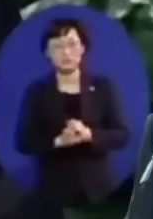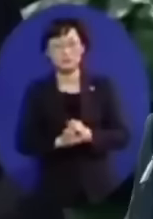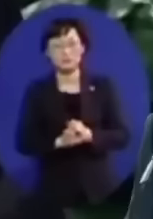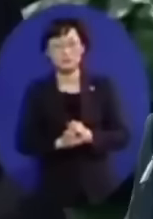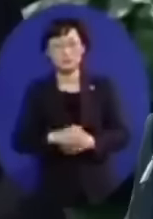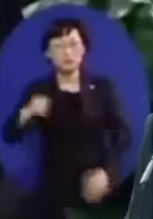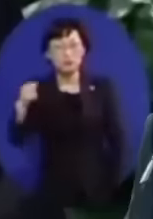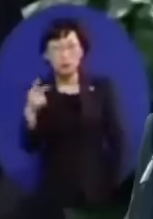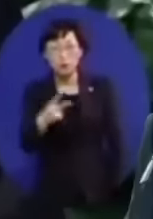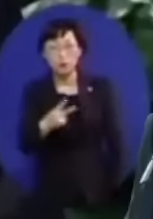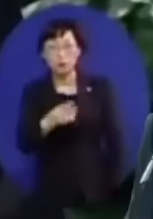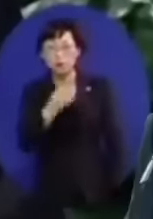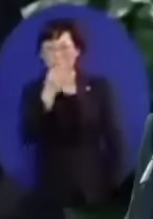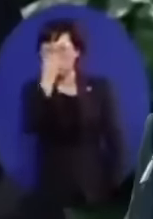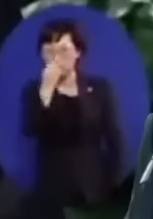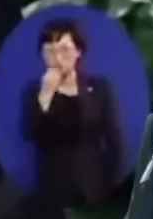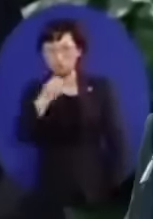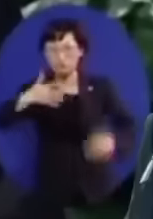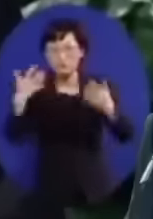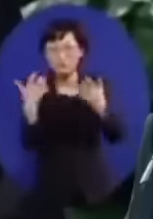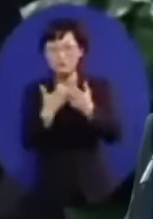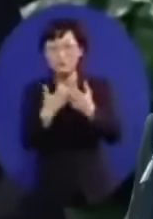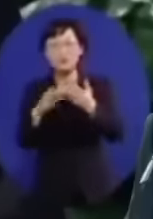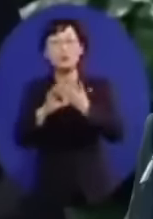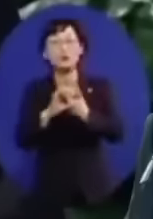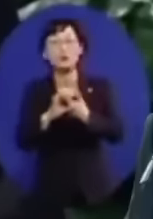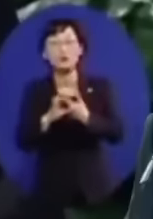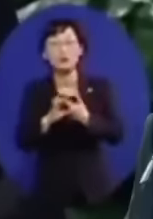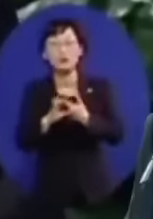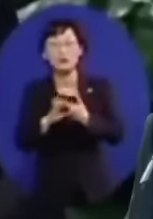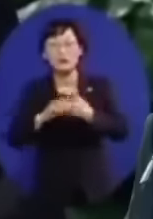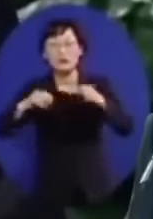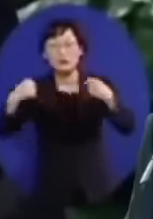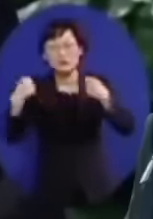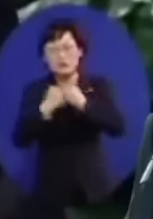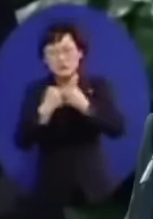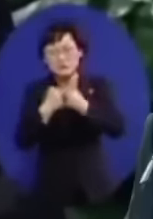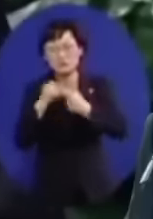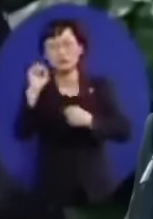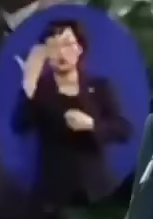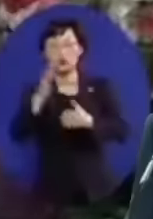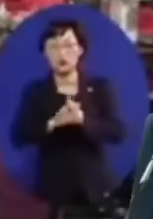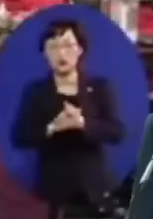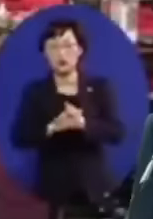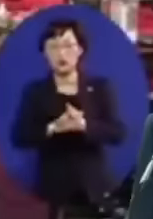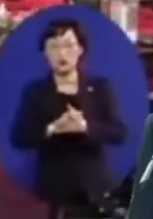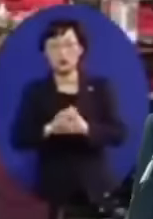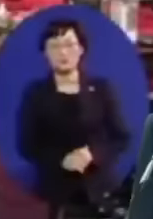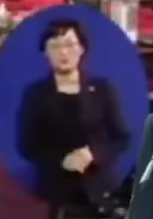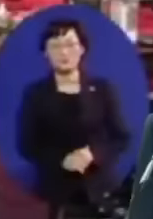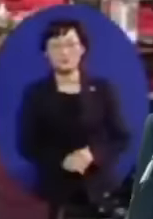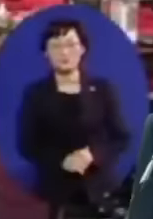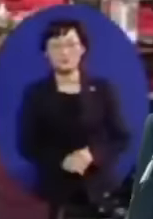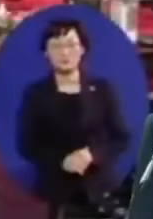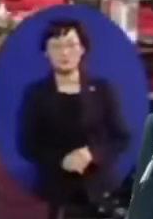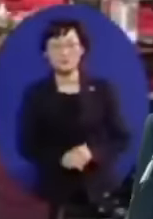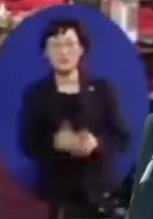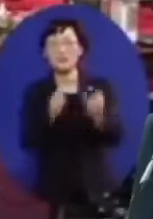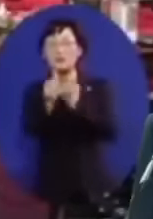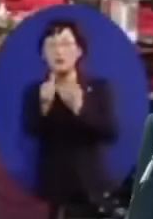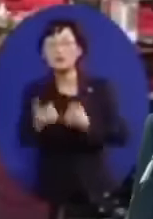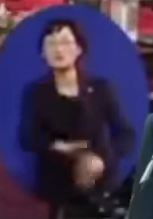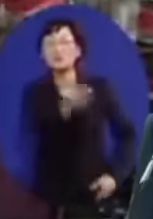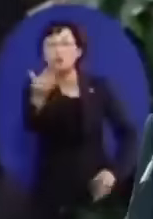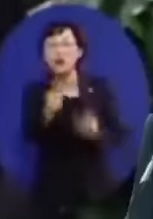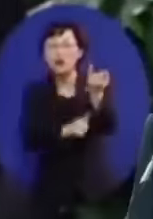그리고 교만해야 날뛰고면 분쟁을 하지 않습니까? 꼭 우리 보고 하는 말 같아요. 남편 여러분,